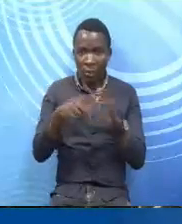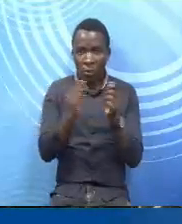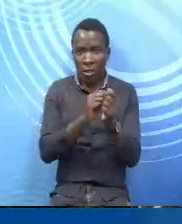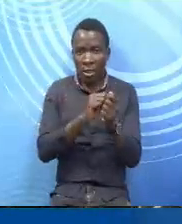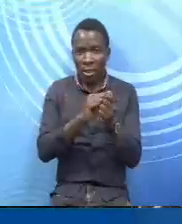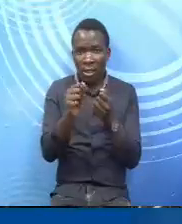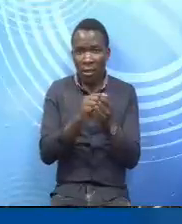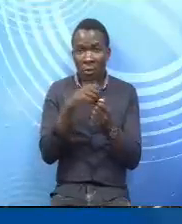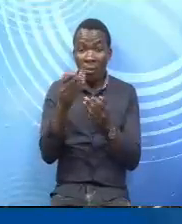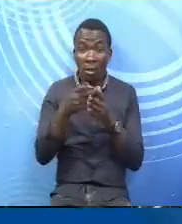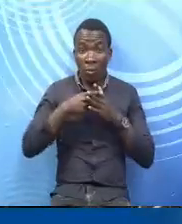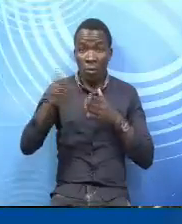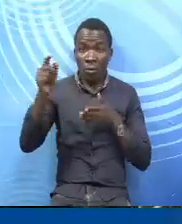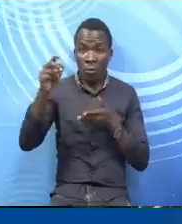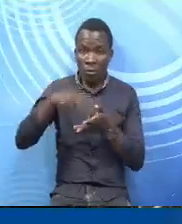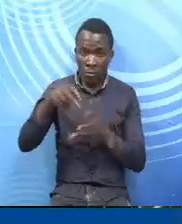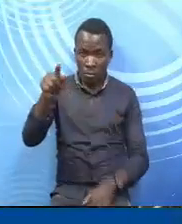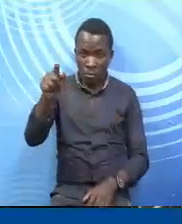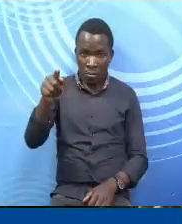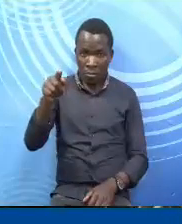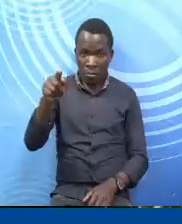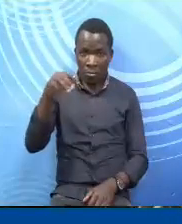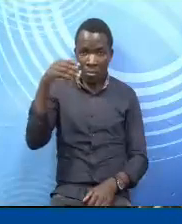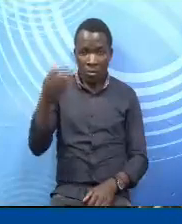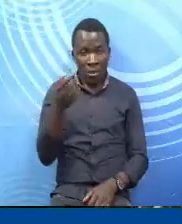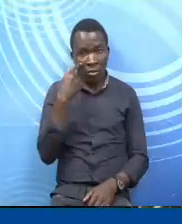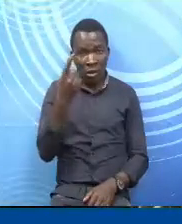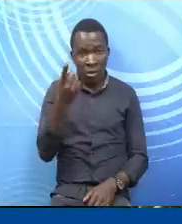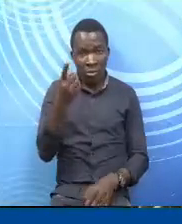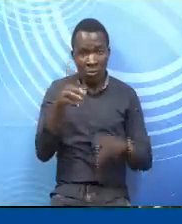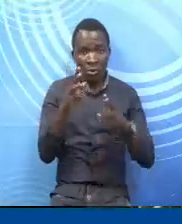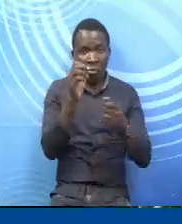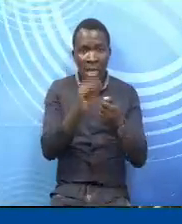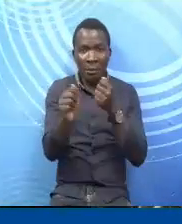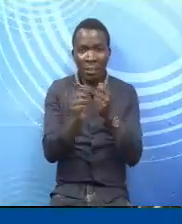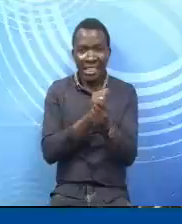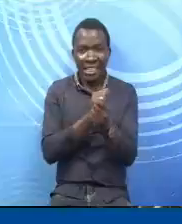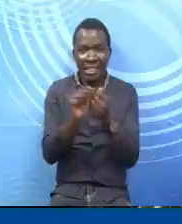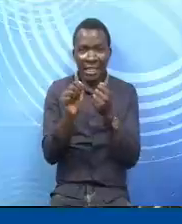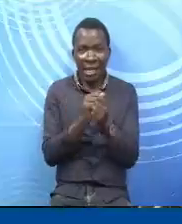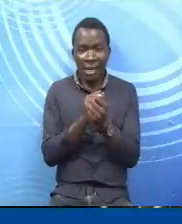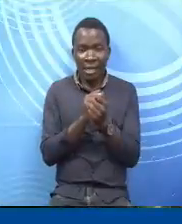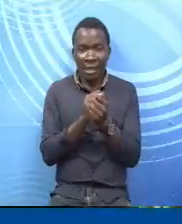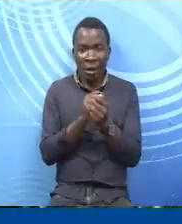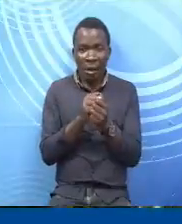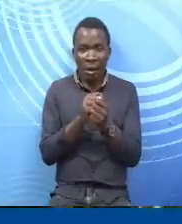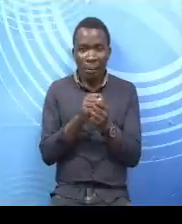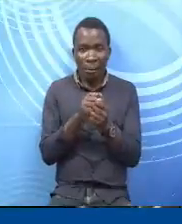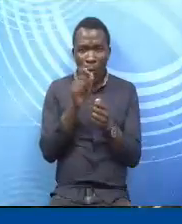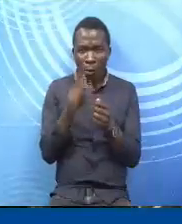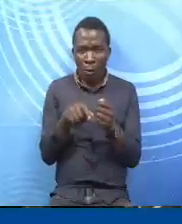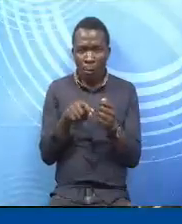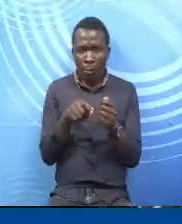ubwo turasoka duhagarara hari nyine dukoza kureba ukuntu bari gusenya none uyu sude arababwira ati yewe ko